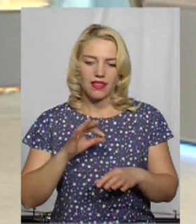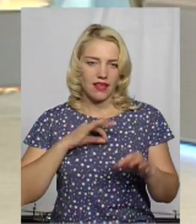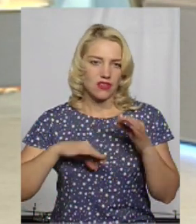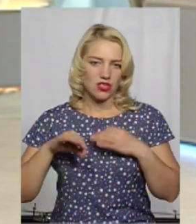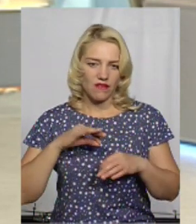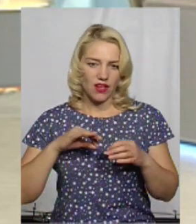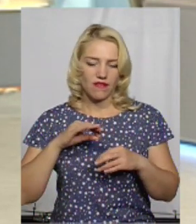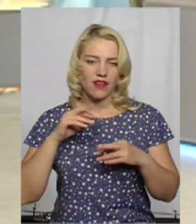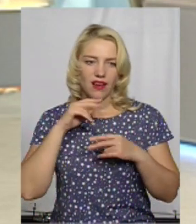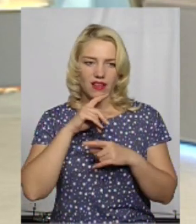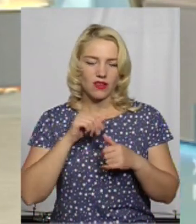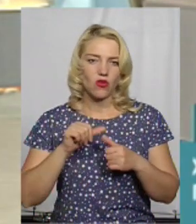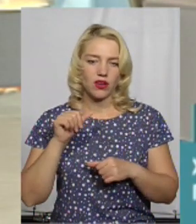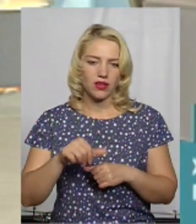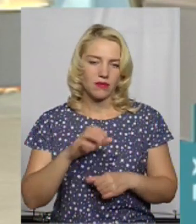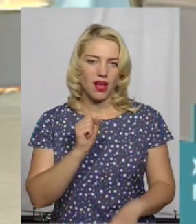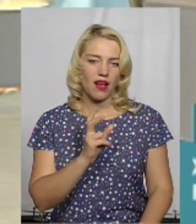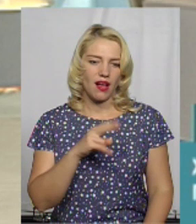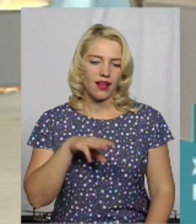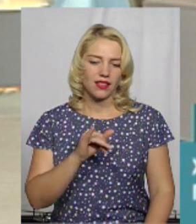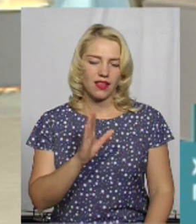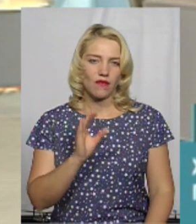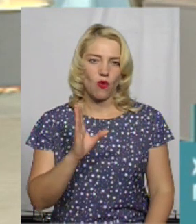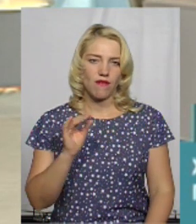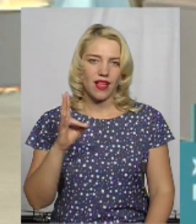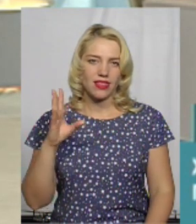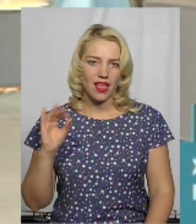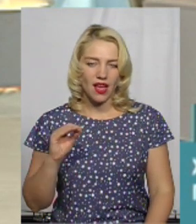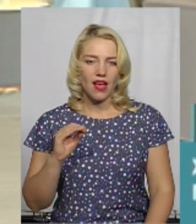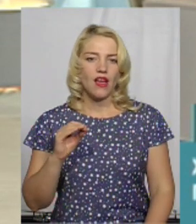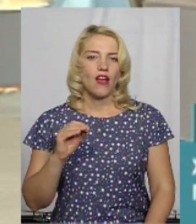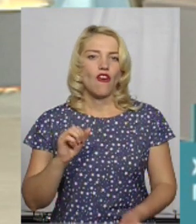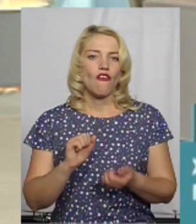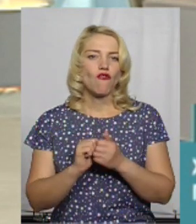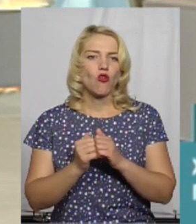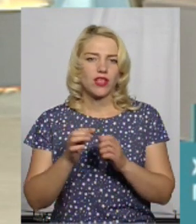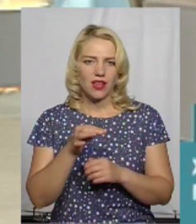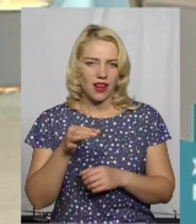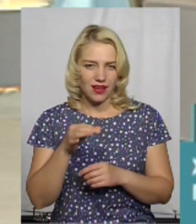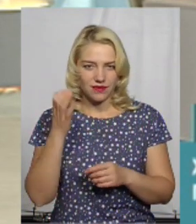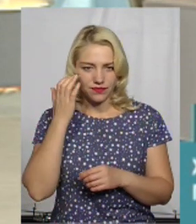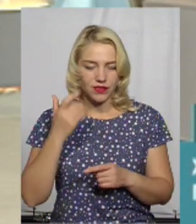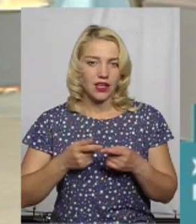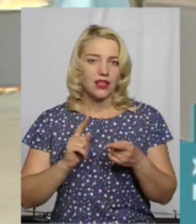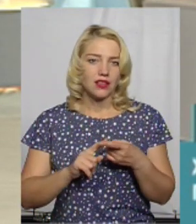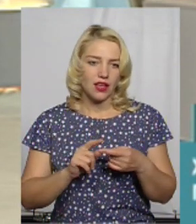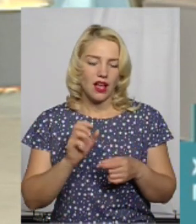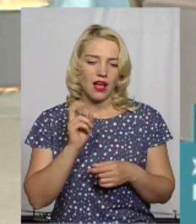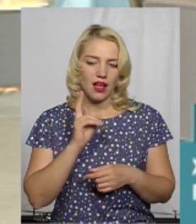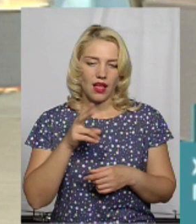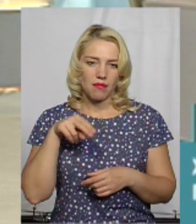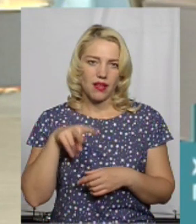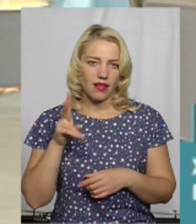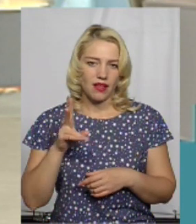ліки, окрім активованого вугілля. Ну, власне, він КПК, ми робити йому не